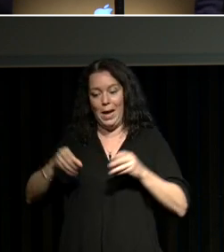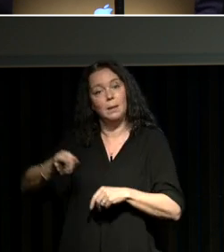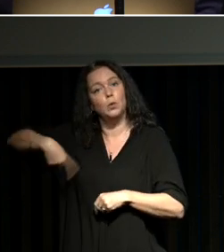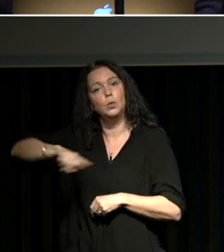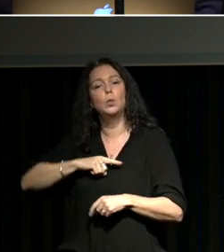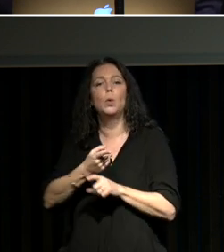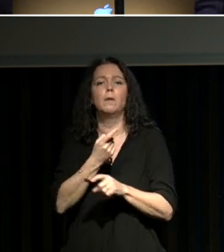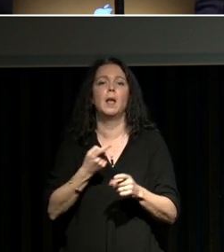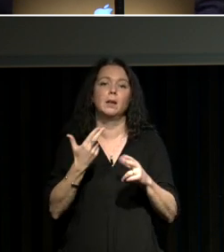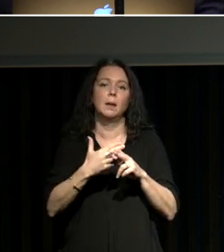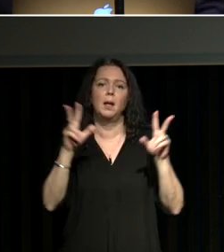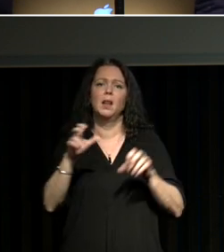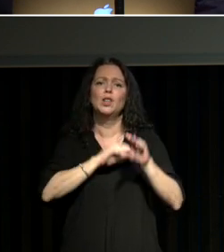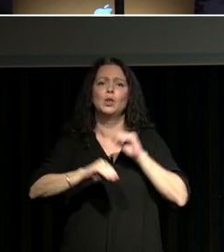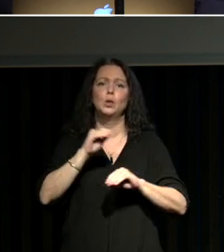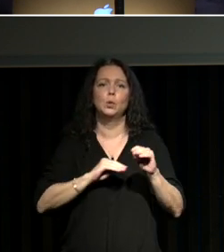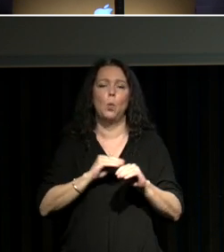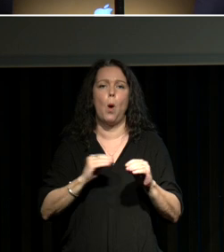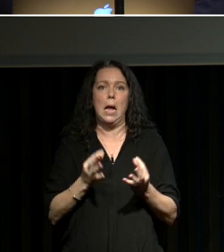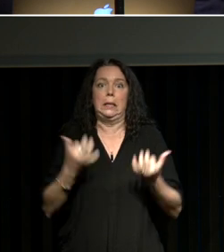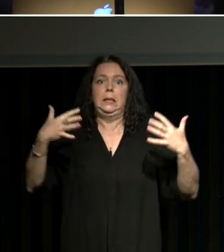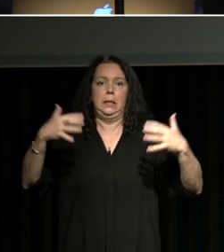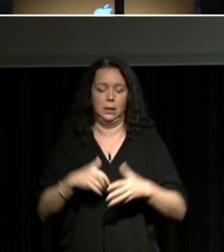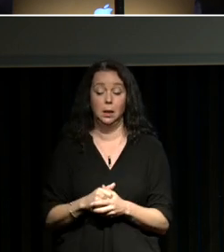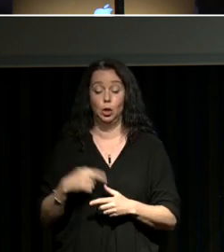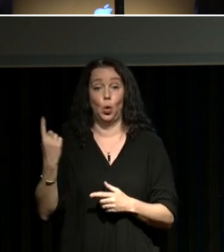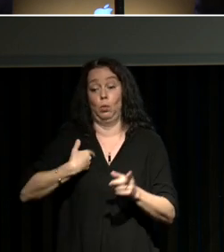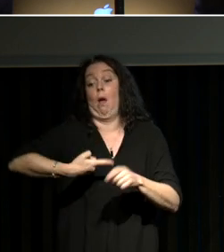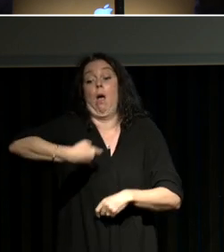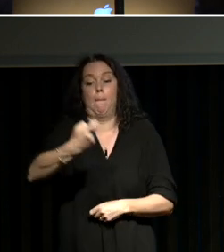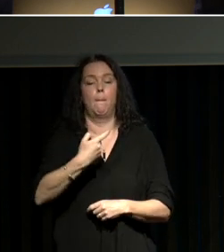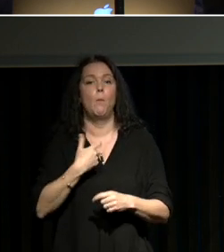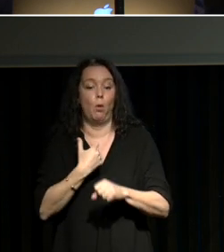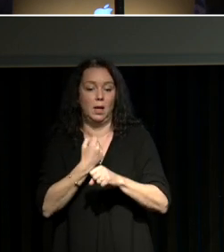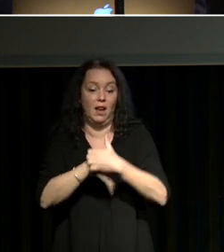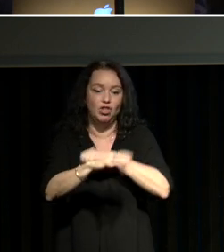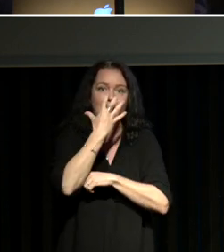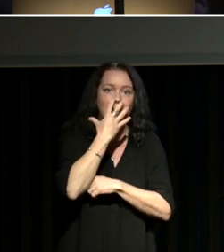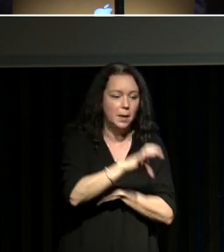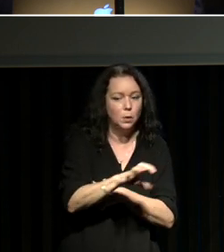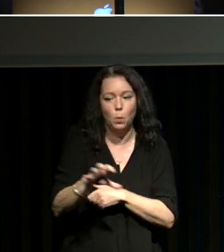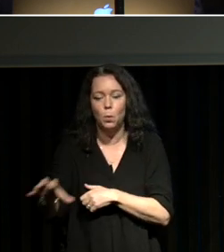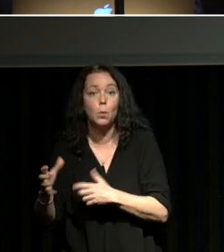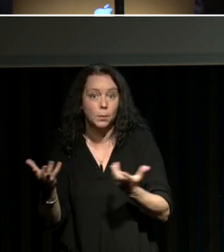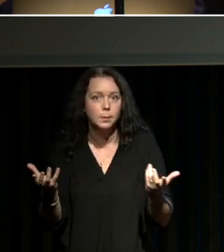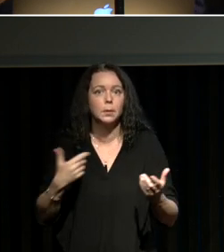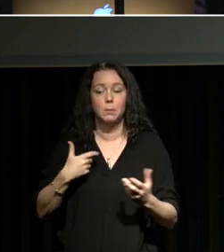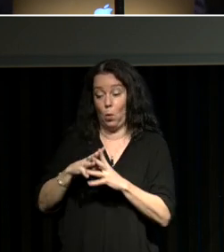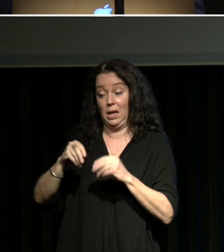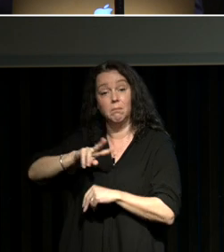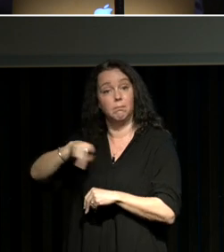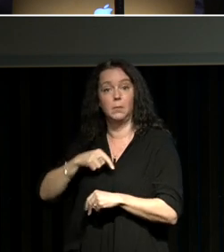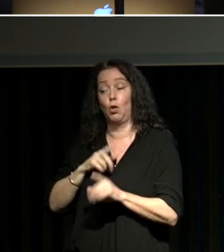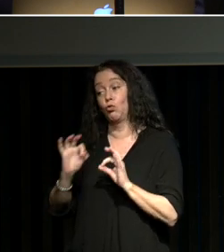des soins critiques, nous avons tous été réquisitionnés pour travailler dans les réanimations. L'ensemble de mon équipe aussi, d'ailleurs